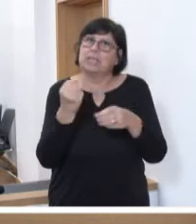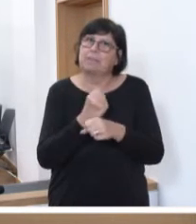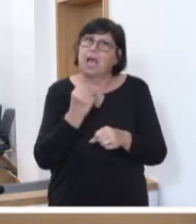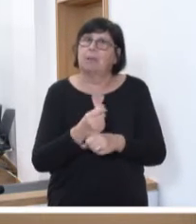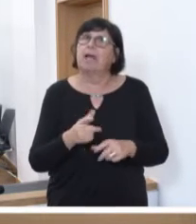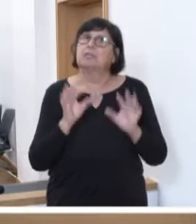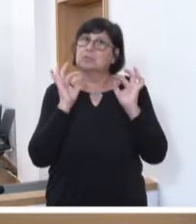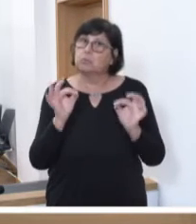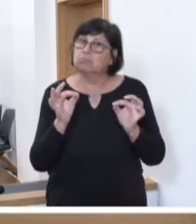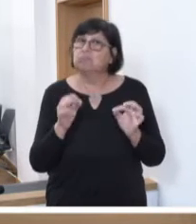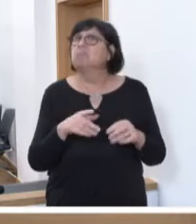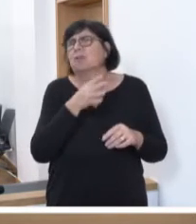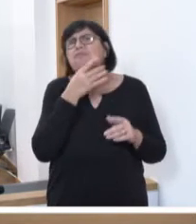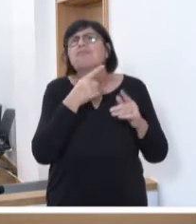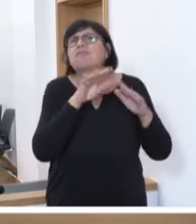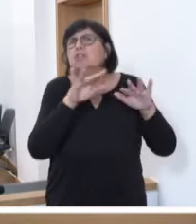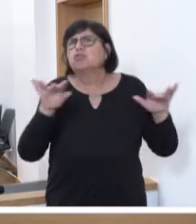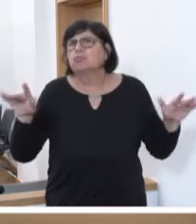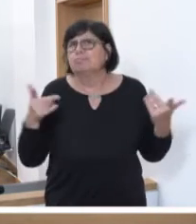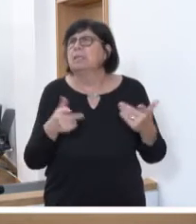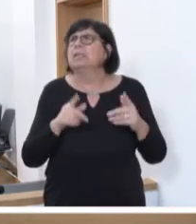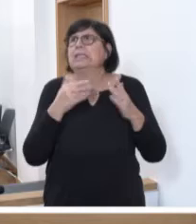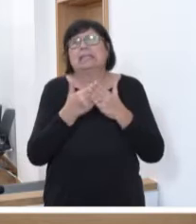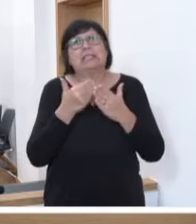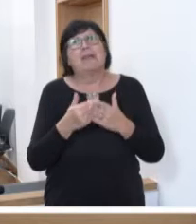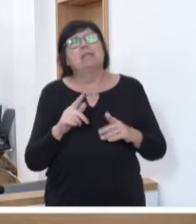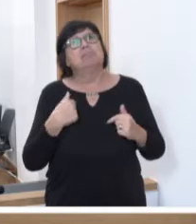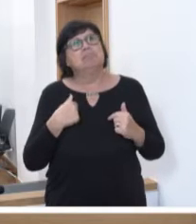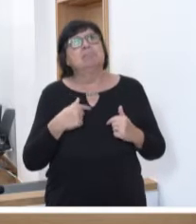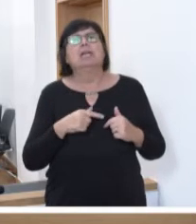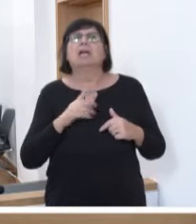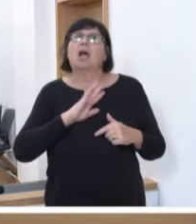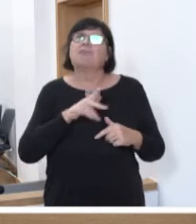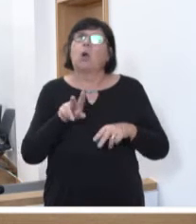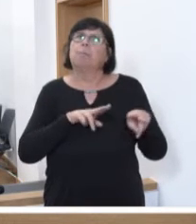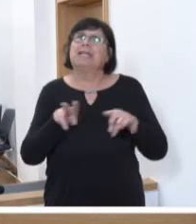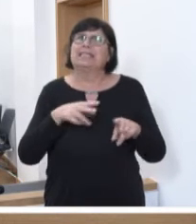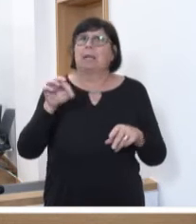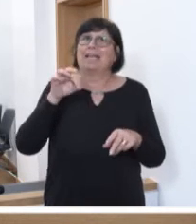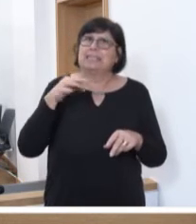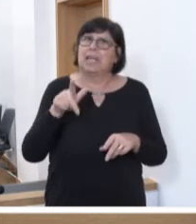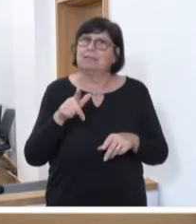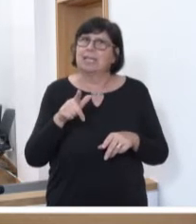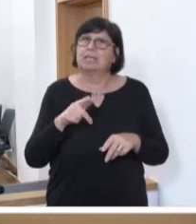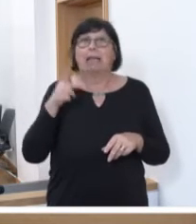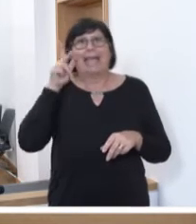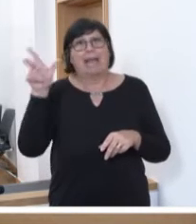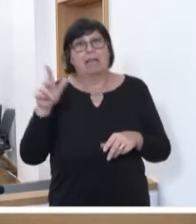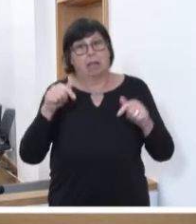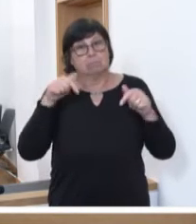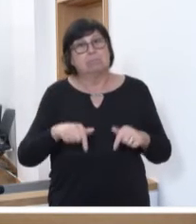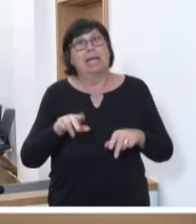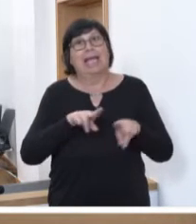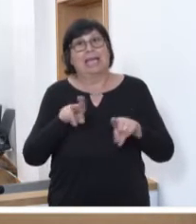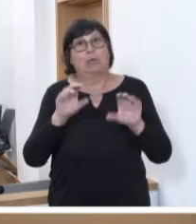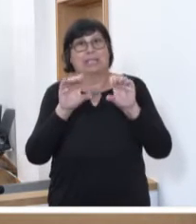sind allumfassend. Aus diesem Grund ist es zu begrüßen, dass die Ministerpräsidentin Anke Rehlinger in ihrer Regierungserklärung in diesem Hause auch die